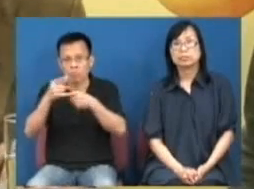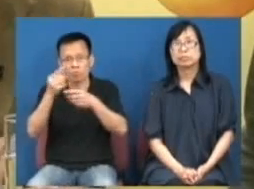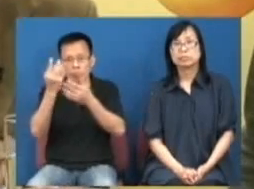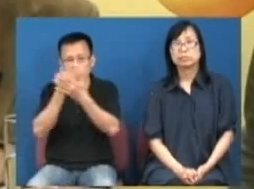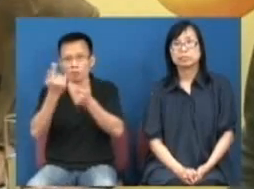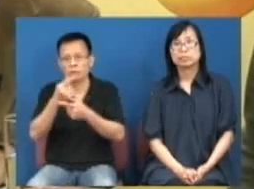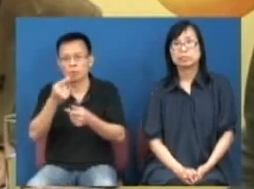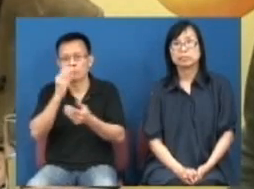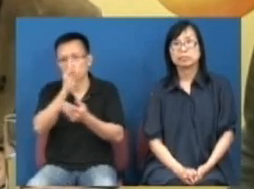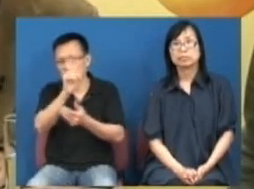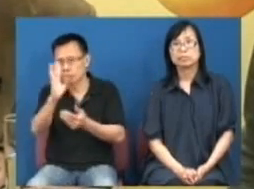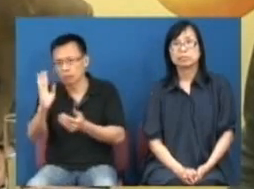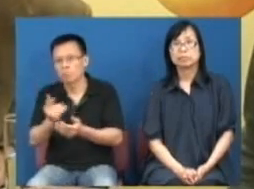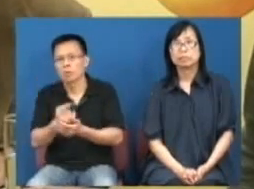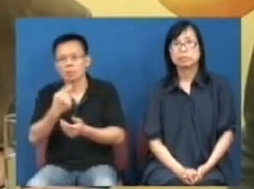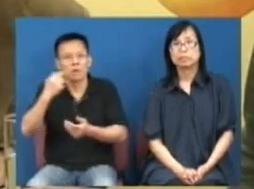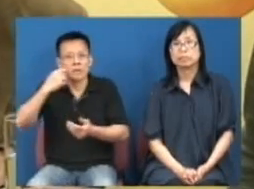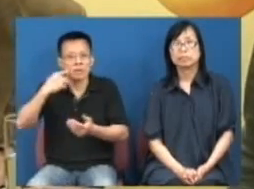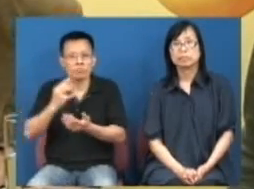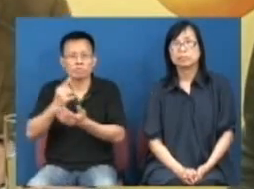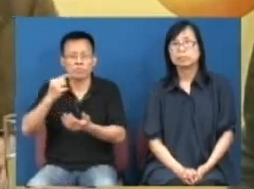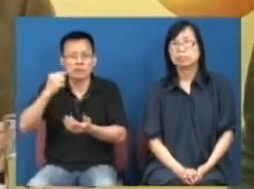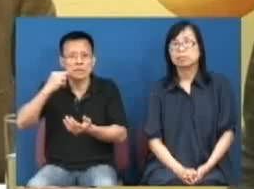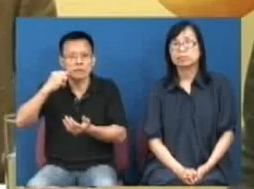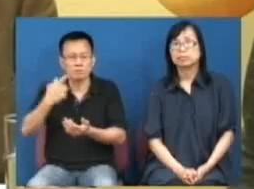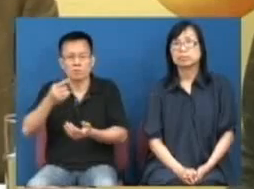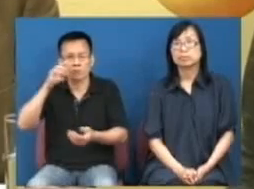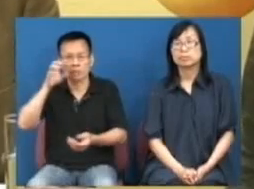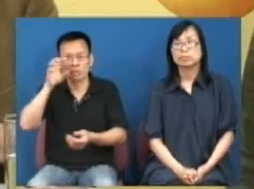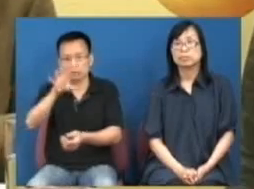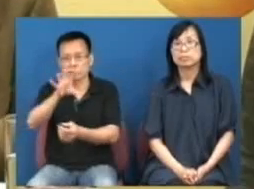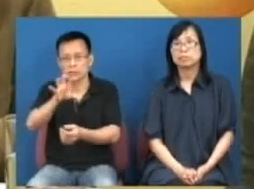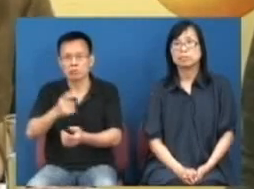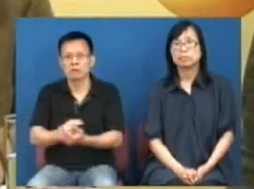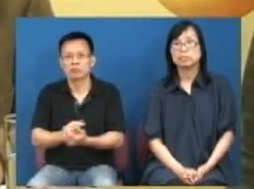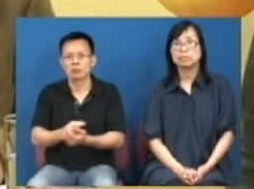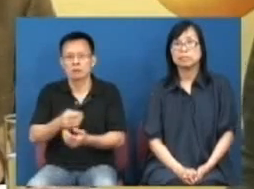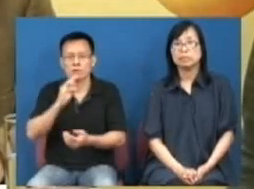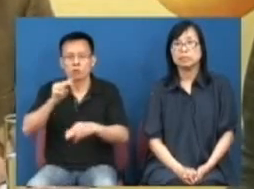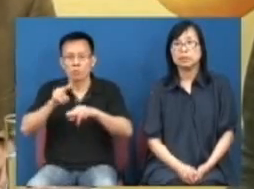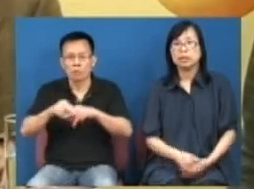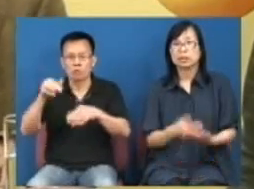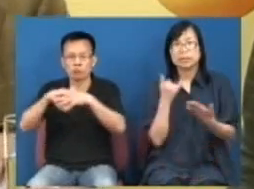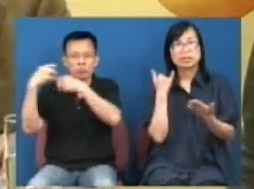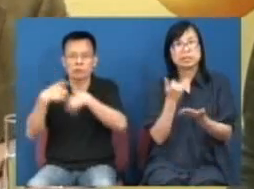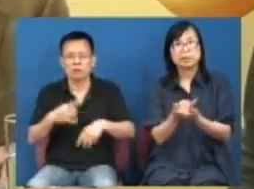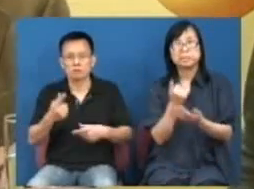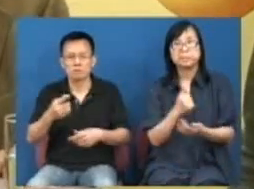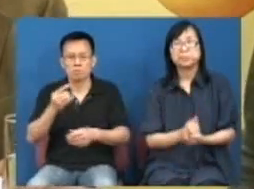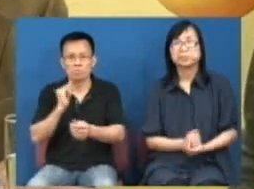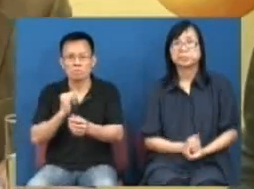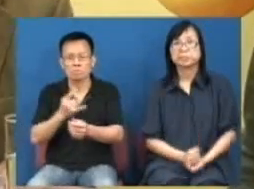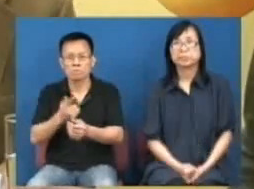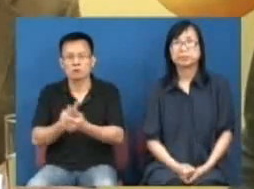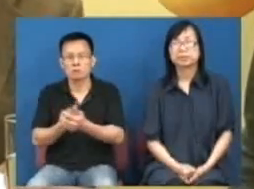果唔係咧，又係啊，又有嚴厲嘅譴責啊，同埋會譴責噶。啊，當然啦，候選人仲慘啲，候選人仲大鑊啲就係啦， 大鑊